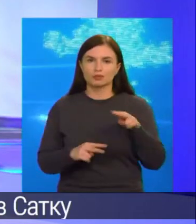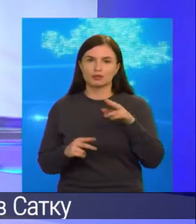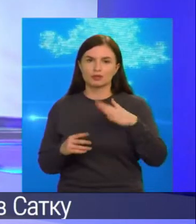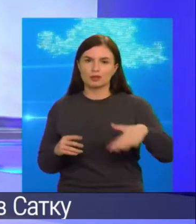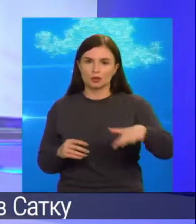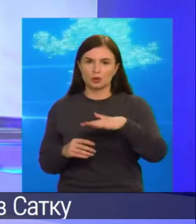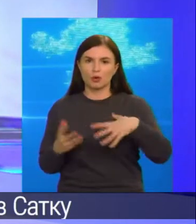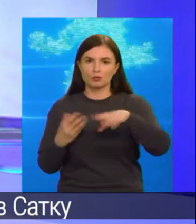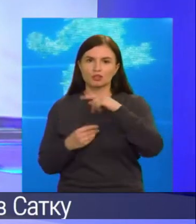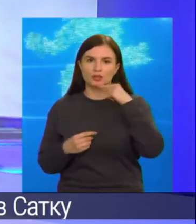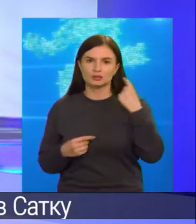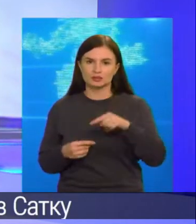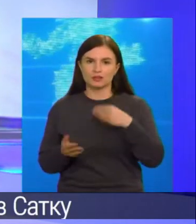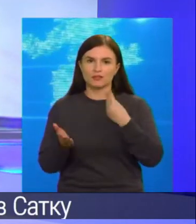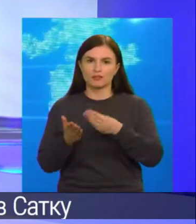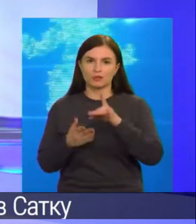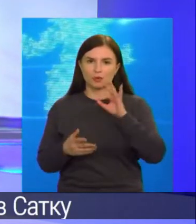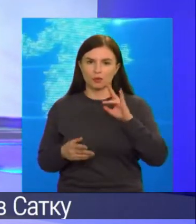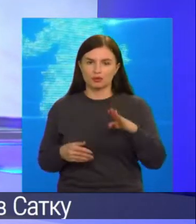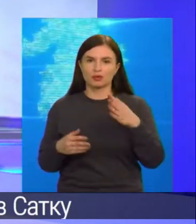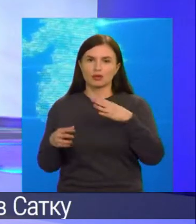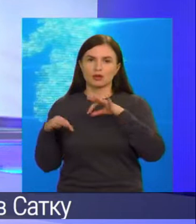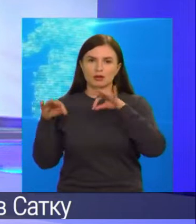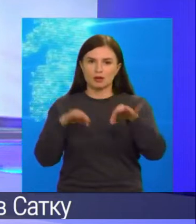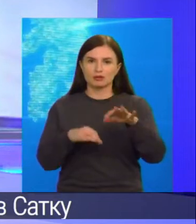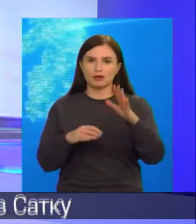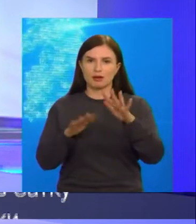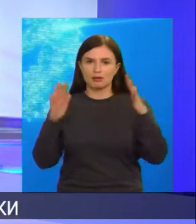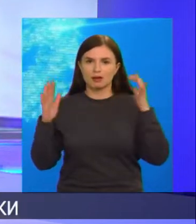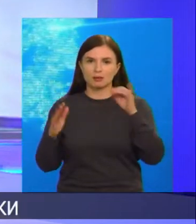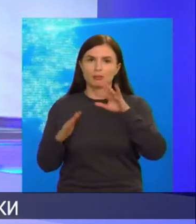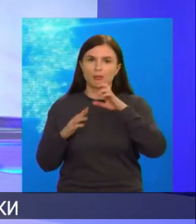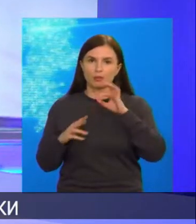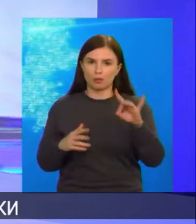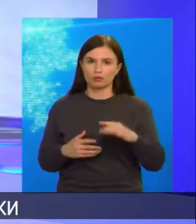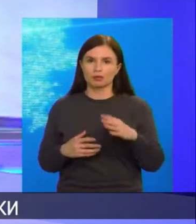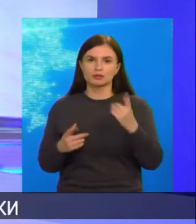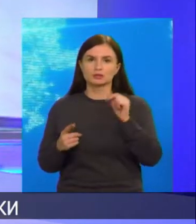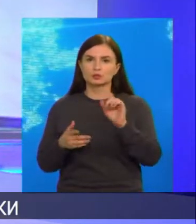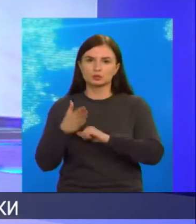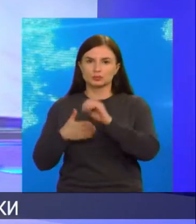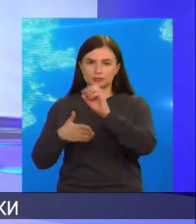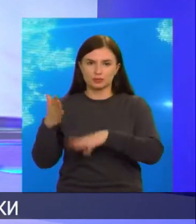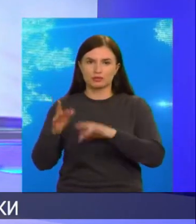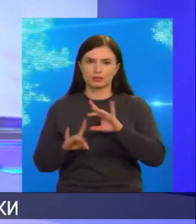с Общероссийским народным фронтом провели рейд по карьерам и бору. За что выписывали штрафы, знает Владислав Чухров.